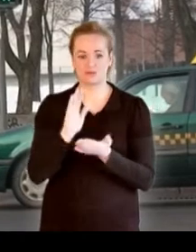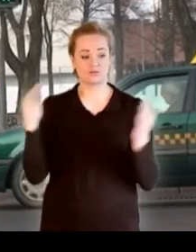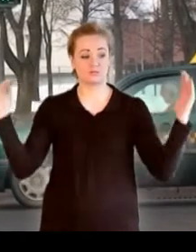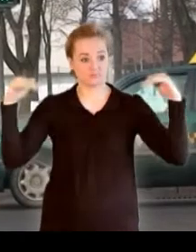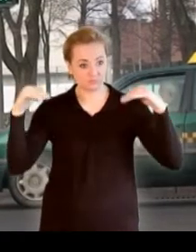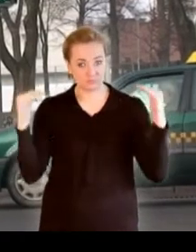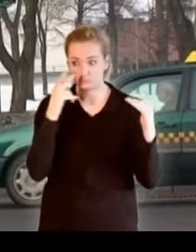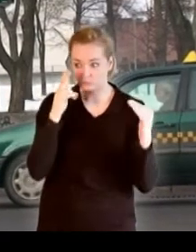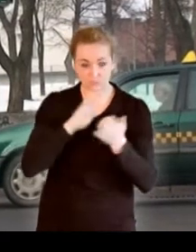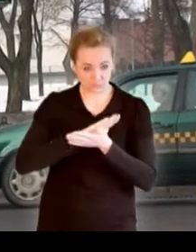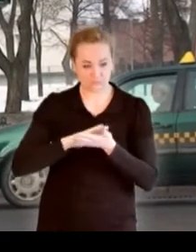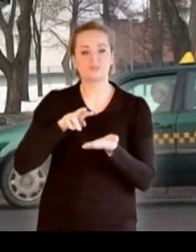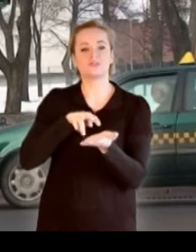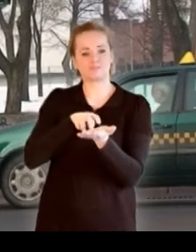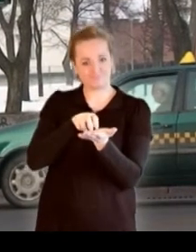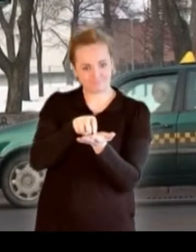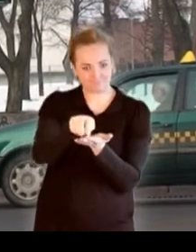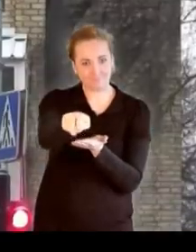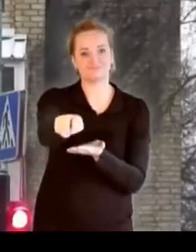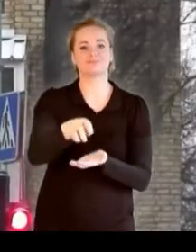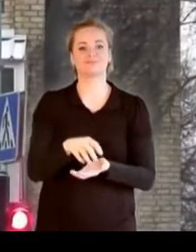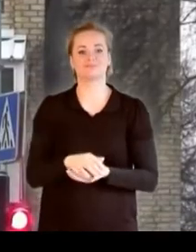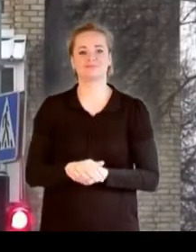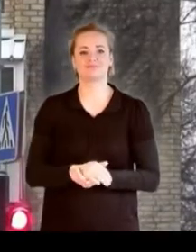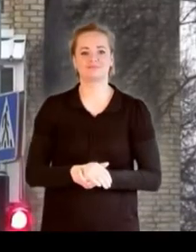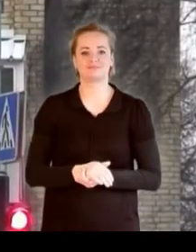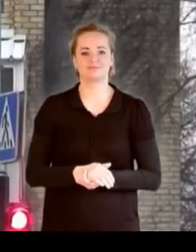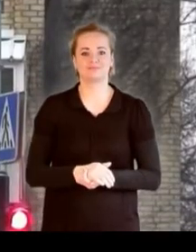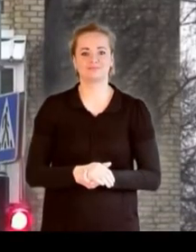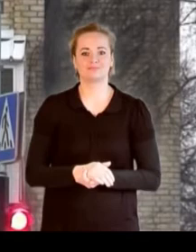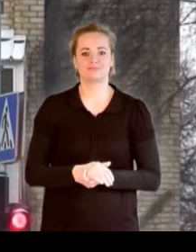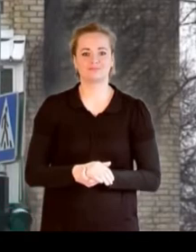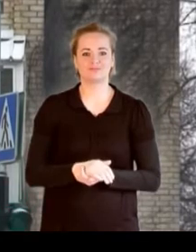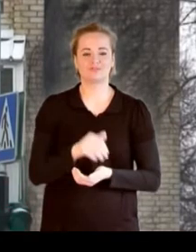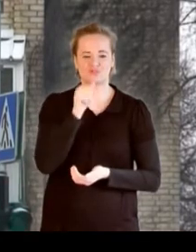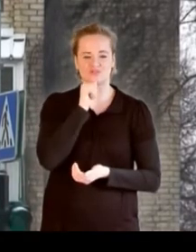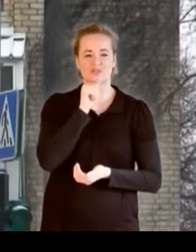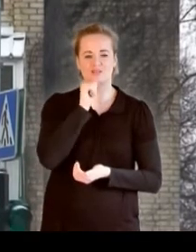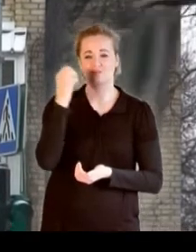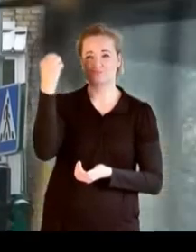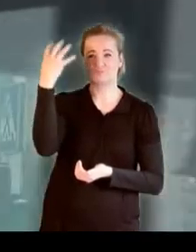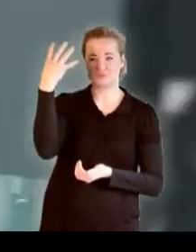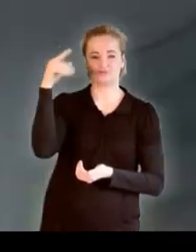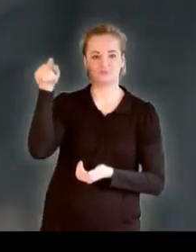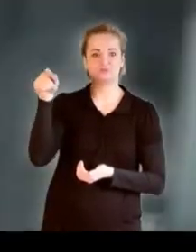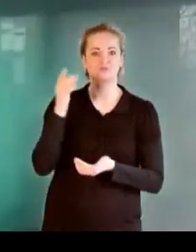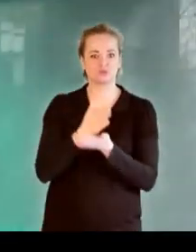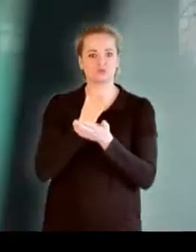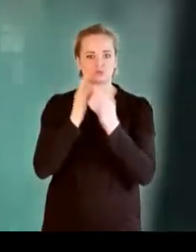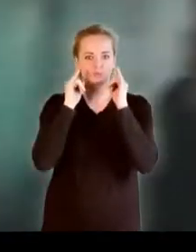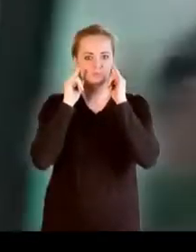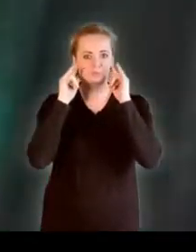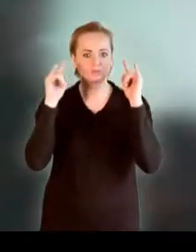pusę. Neregiui arba silpnaregiui pereiti gatvę padeda garsinis šviesoforas. Kai užsižiebia